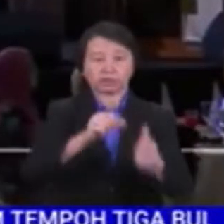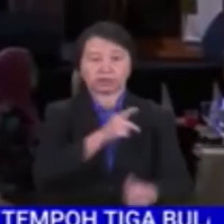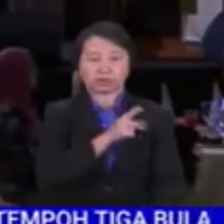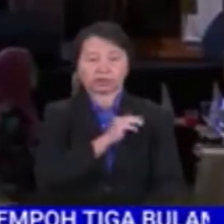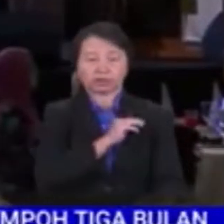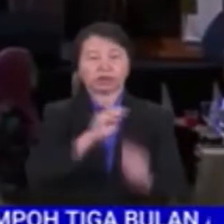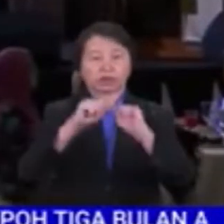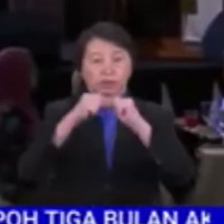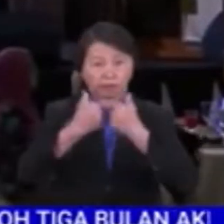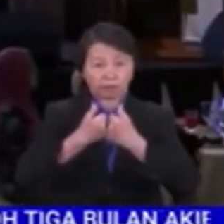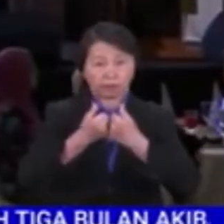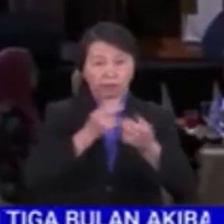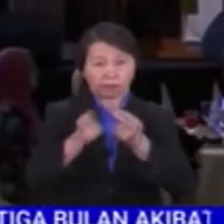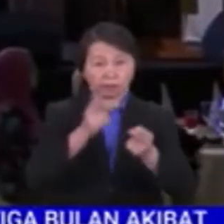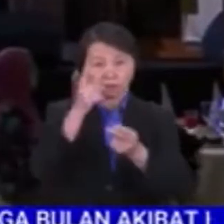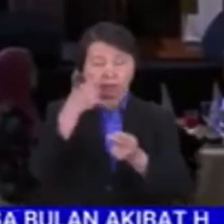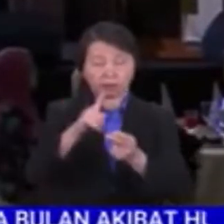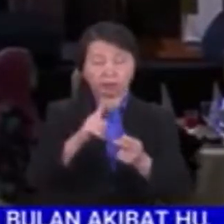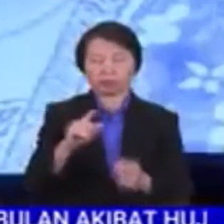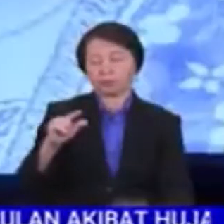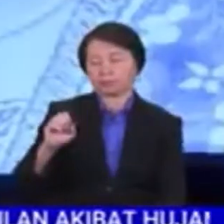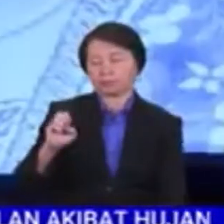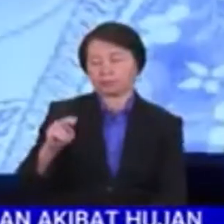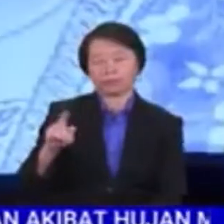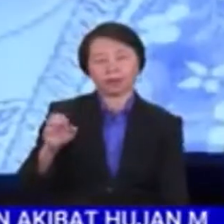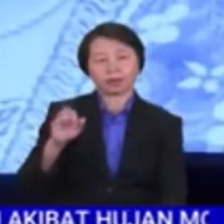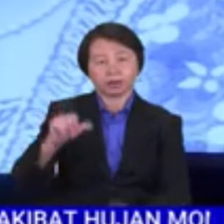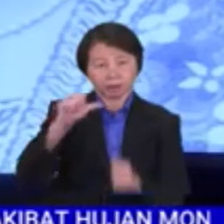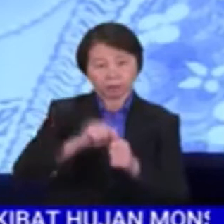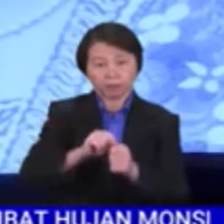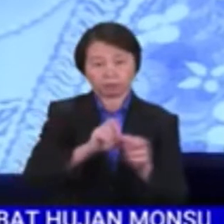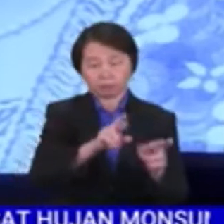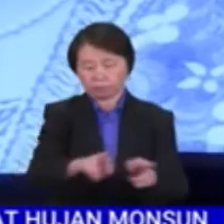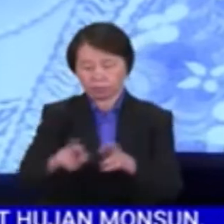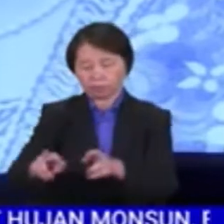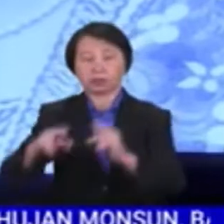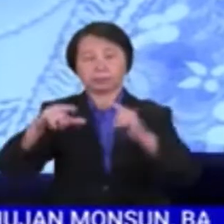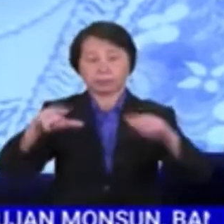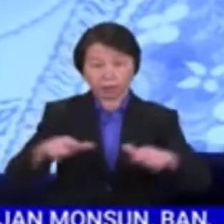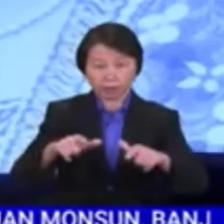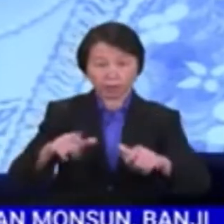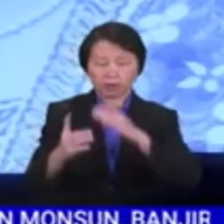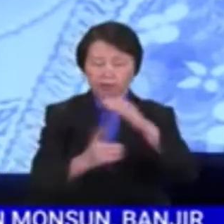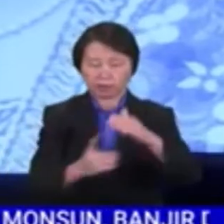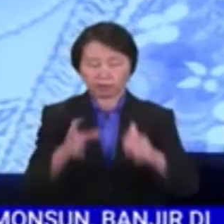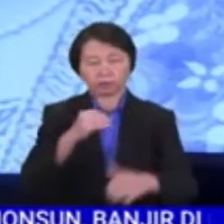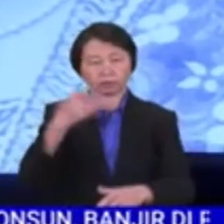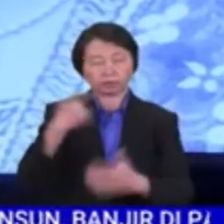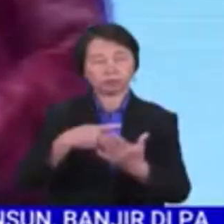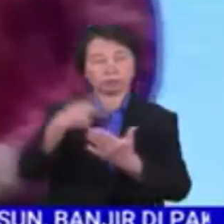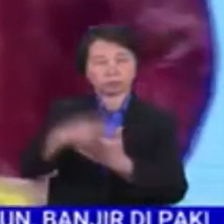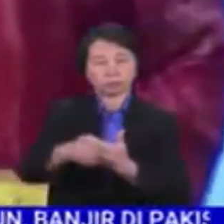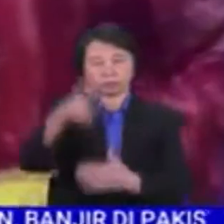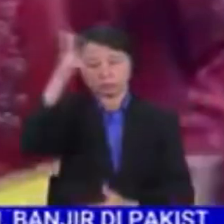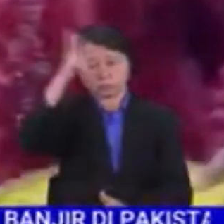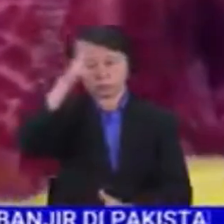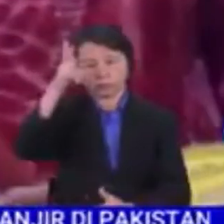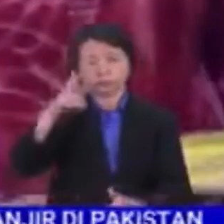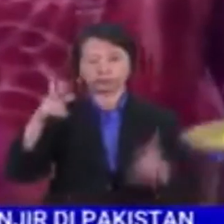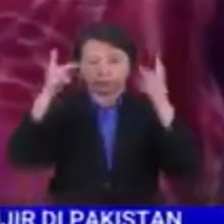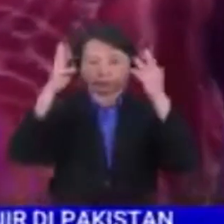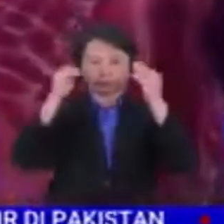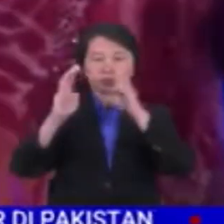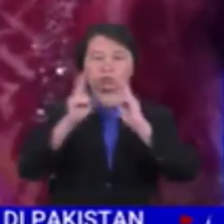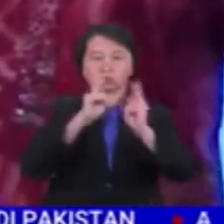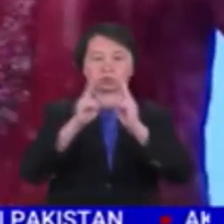dan agensi sebagai usaha mengarus perdana gender dalam setiap perancangan, pelaksanaan dasar dan inisiatif kerajaan. Perdana Menteri